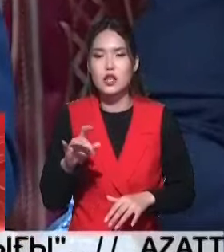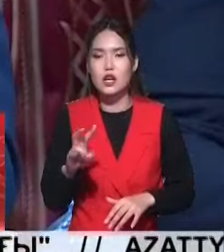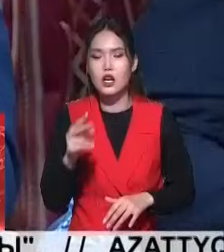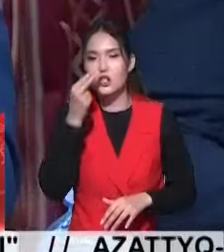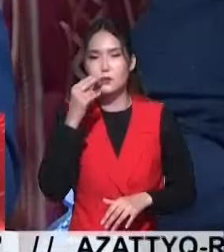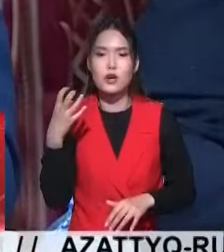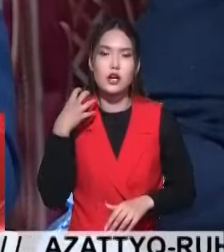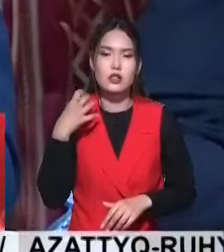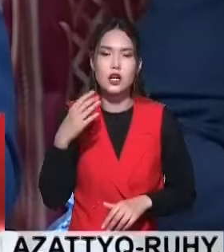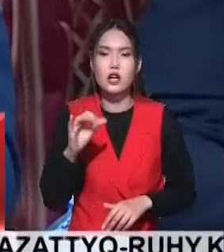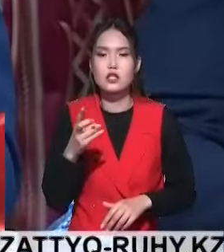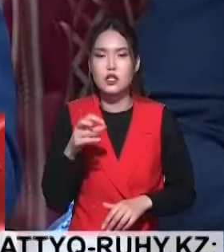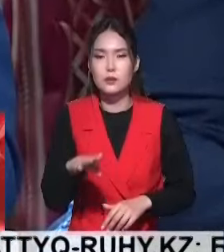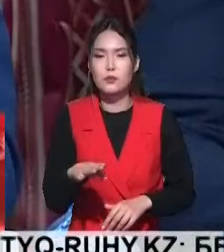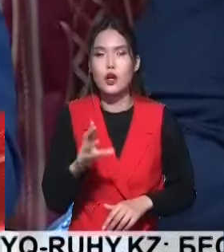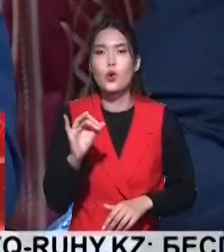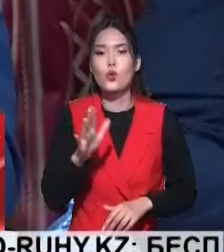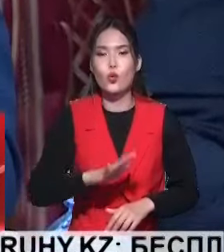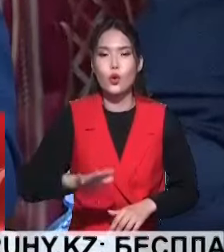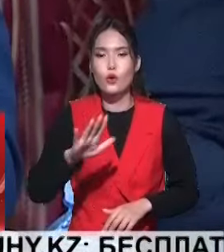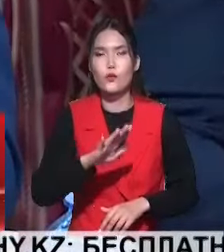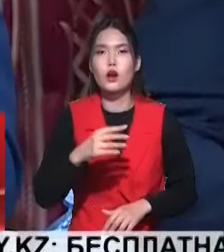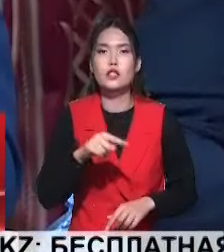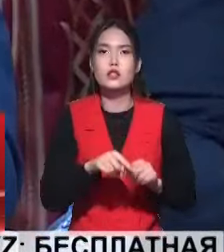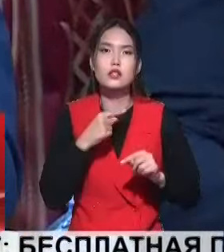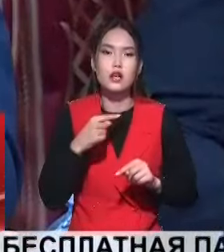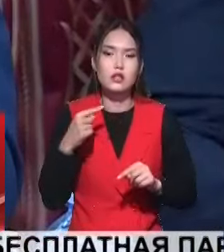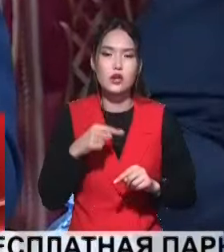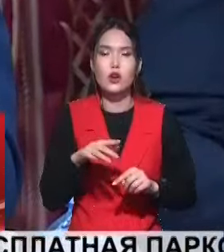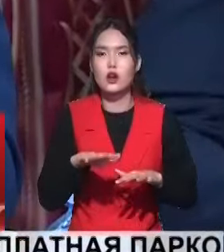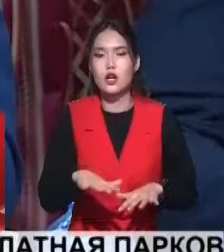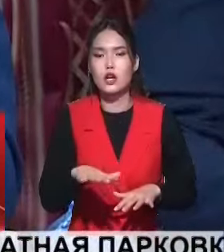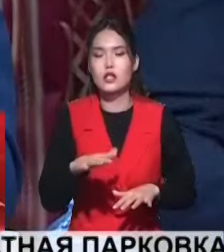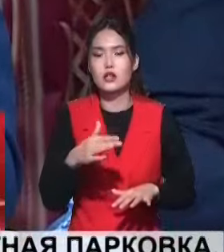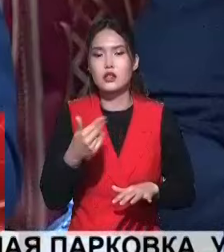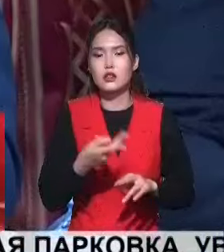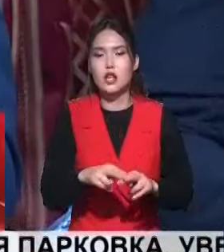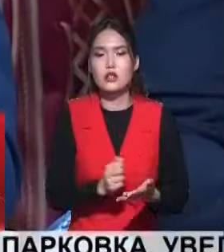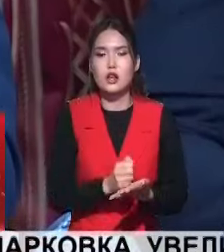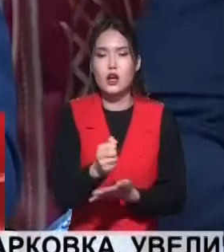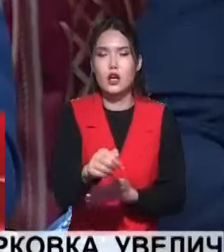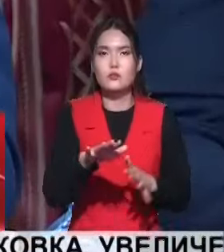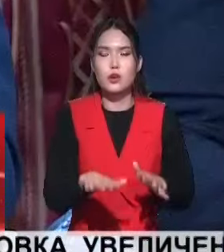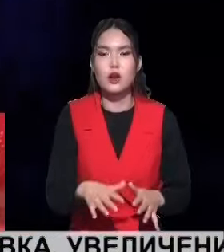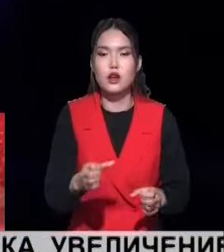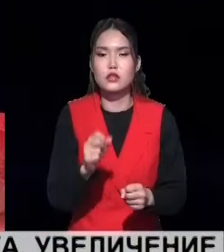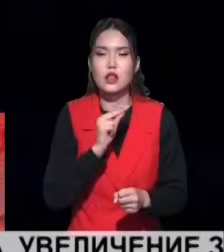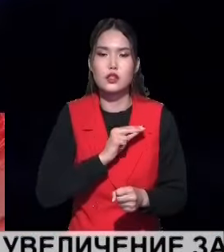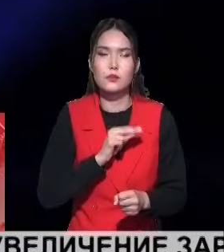Кызылорда, Ақтөбе. Юго-восток – Қонаев, Талдықорған, Аягөз. Именно в указанных направлениях нами усилены заградительные